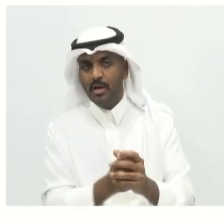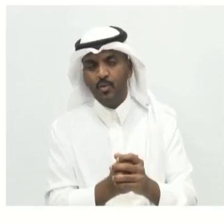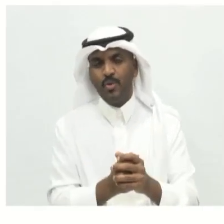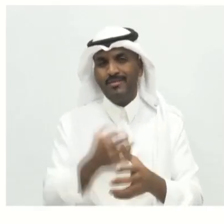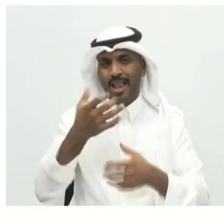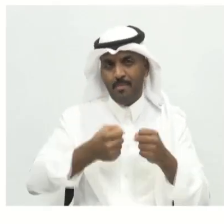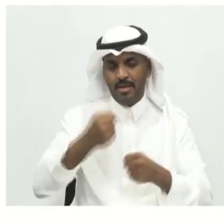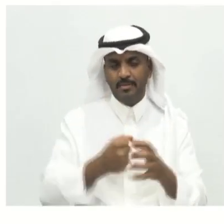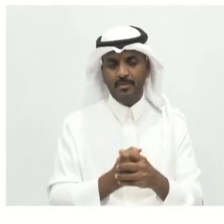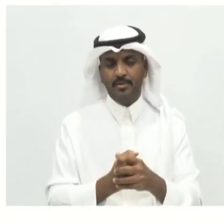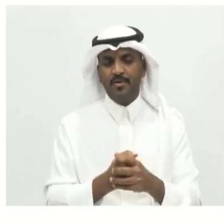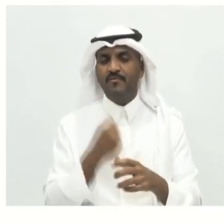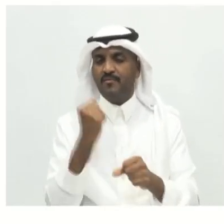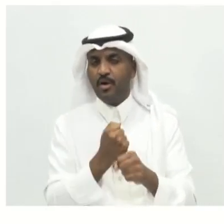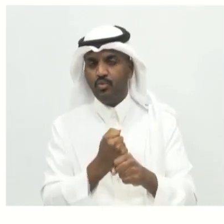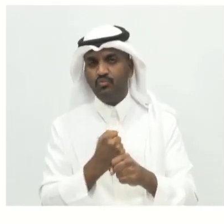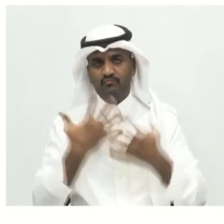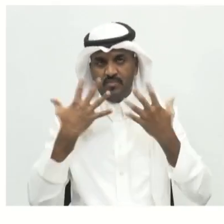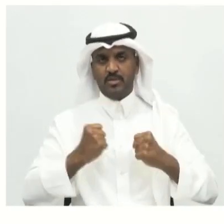والبانها ففعلوا